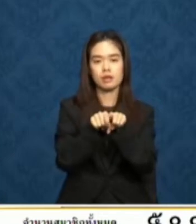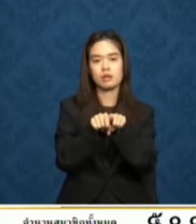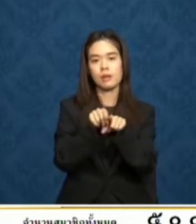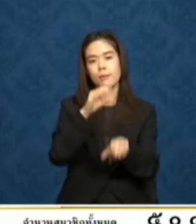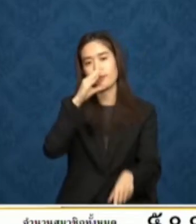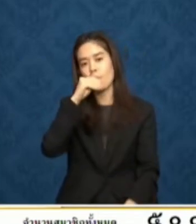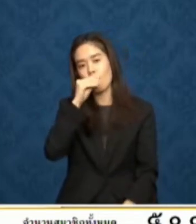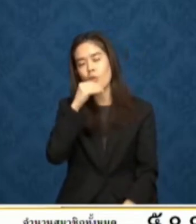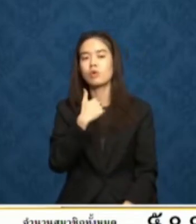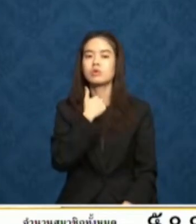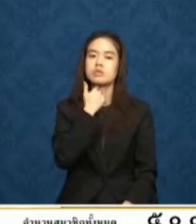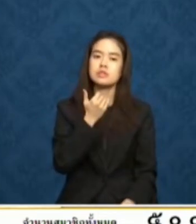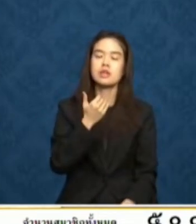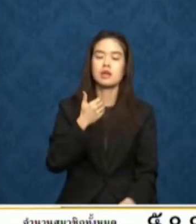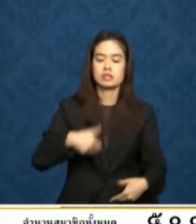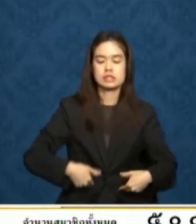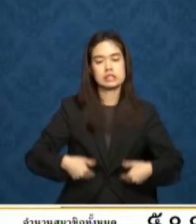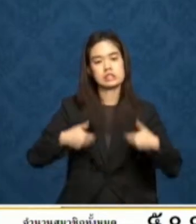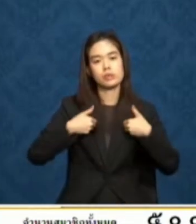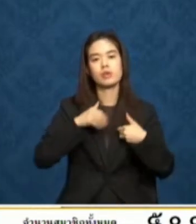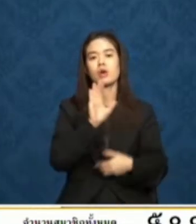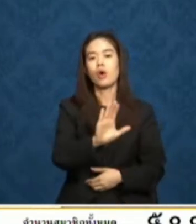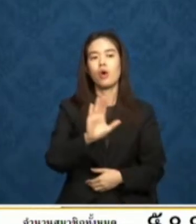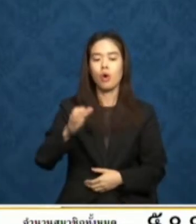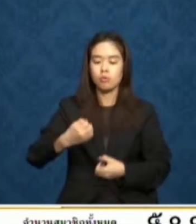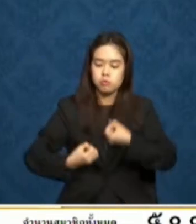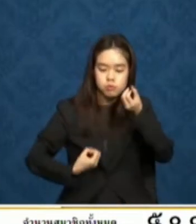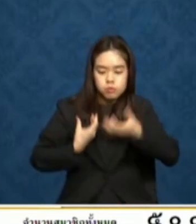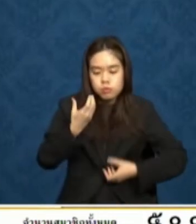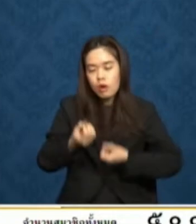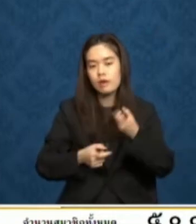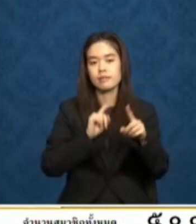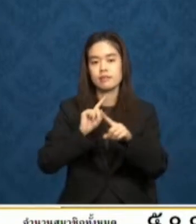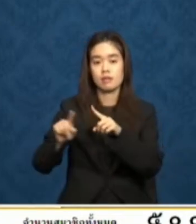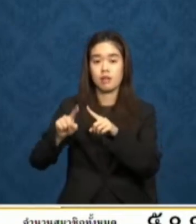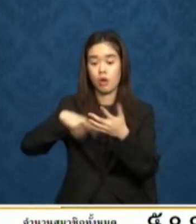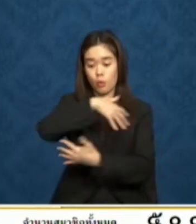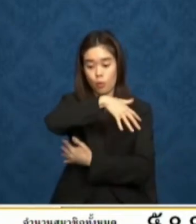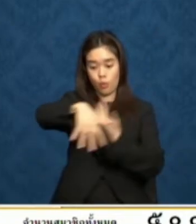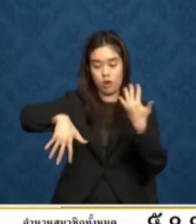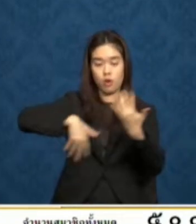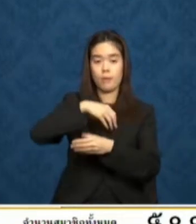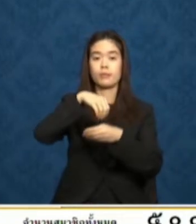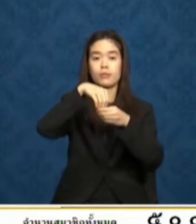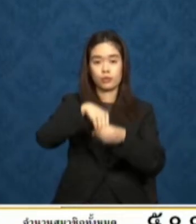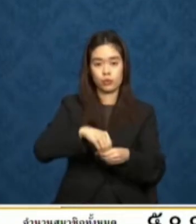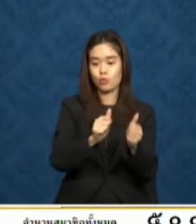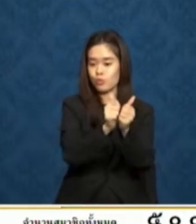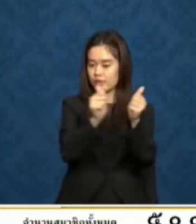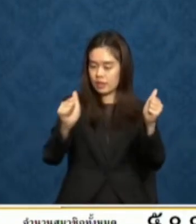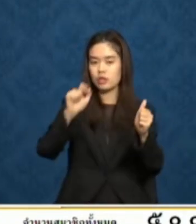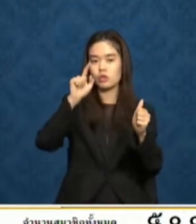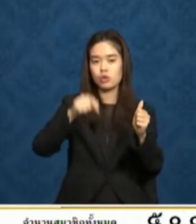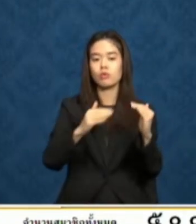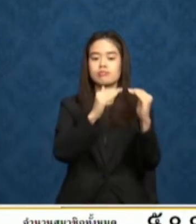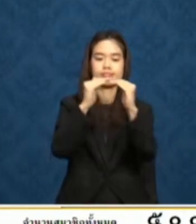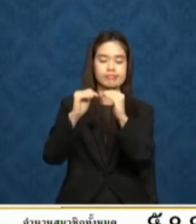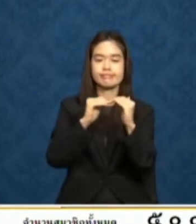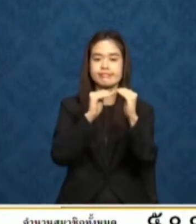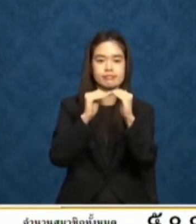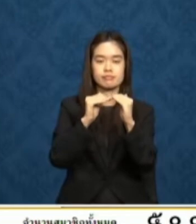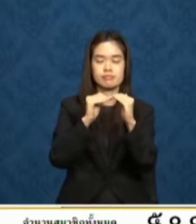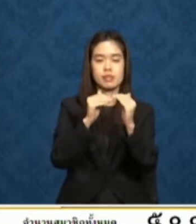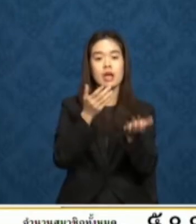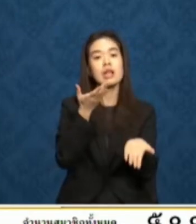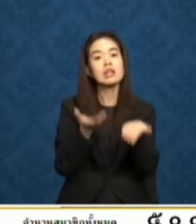ด การแสดงออก การนำรงชีวิ และการอยู่อาศัยในส่งแดล้อมที่ดีและไม่วาเขาจะมีความแตกตาง